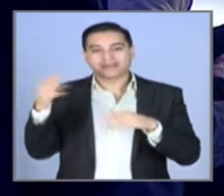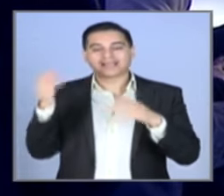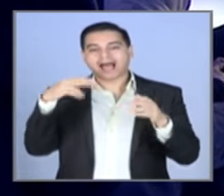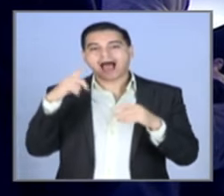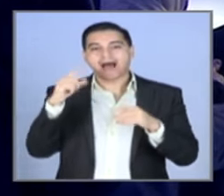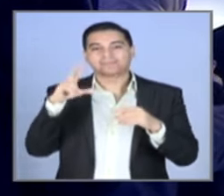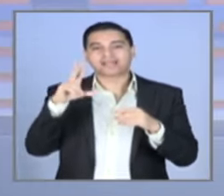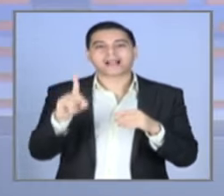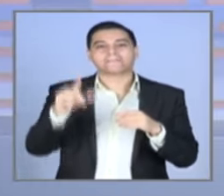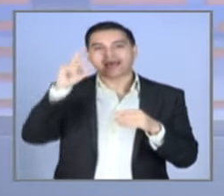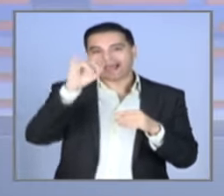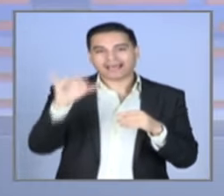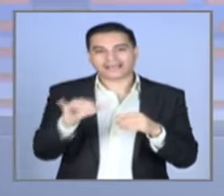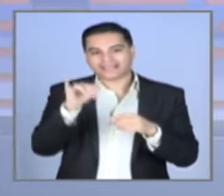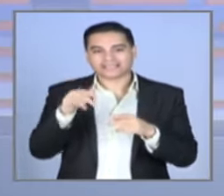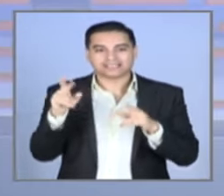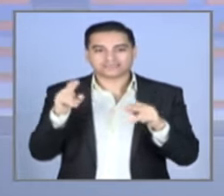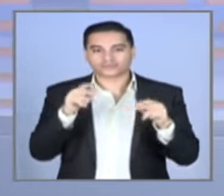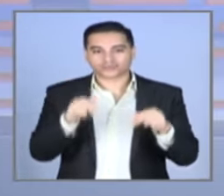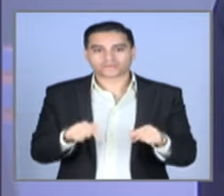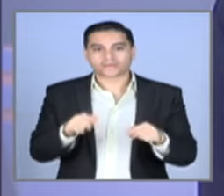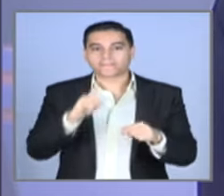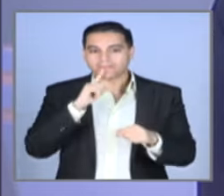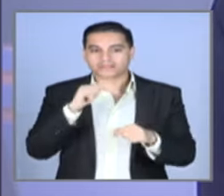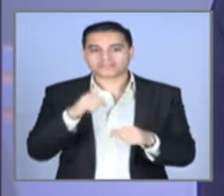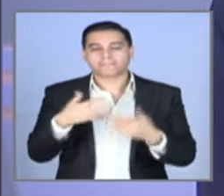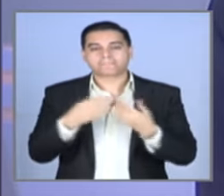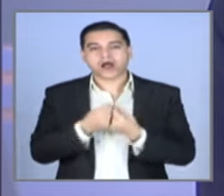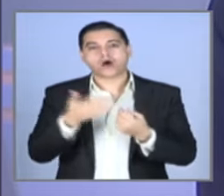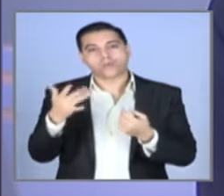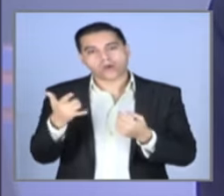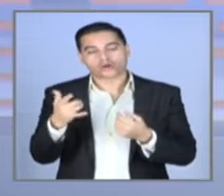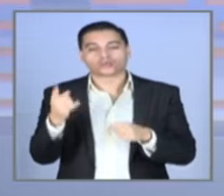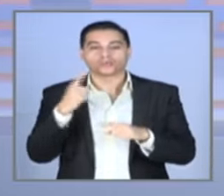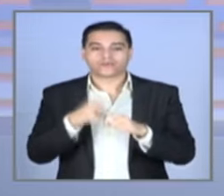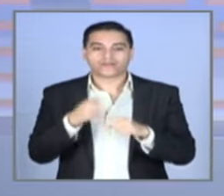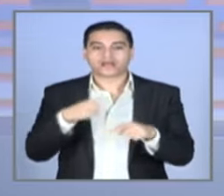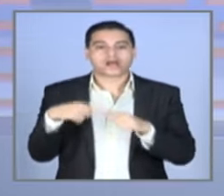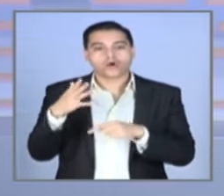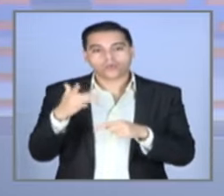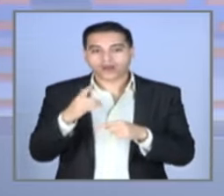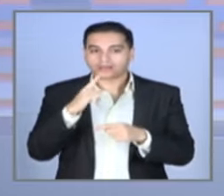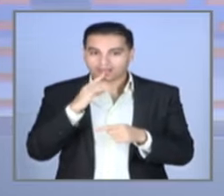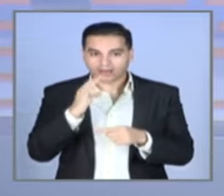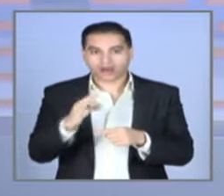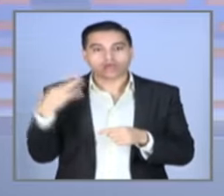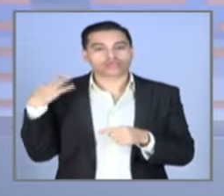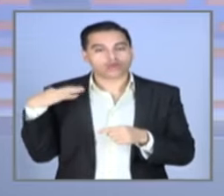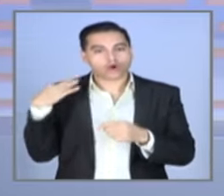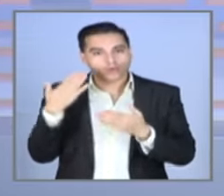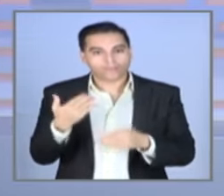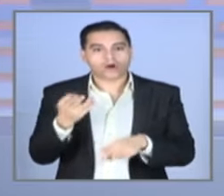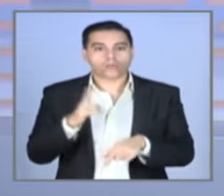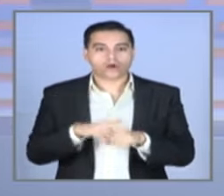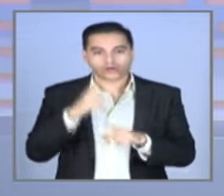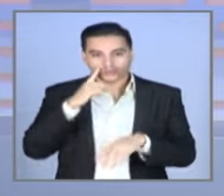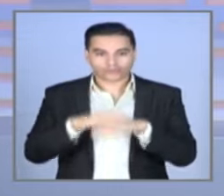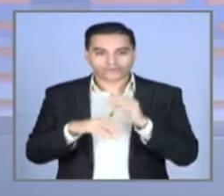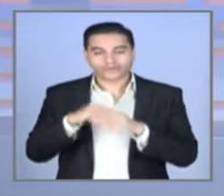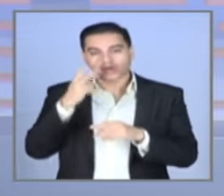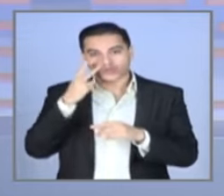عيلته الموسم اللي فات، ولكن المره دي جاب اخواته. بالظبط. برضو ان اخواتك يعني ياخدوا التجربه ويجربوا